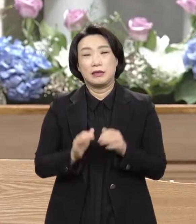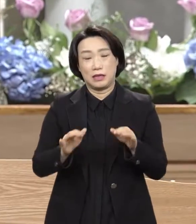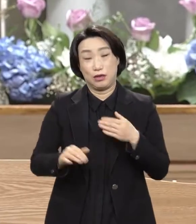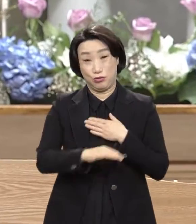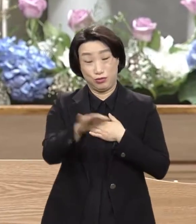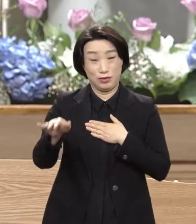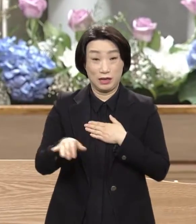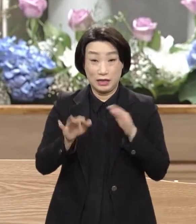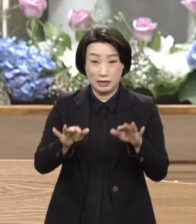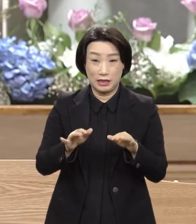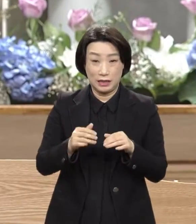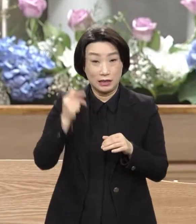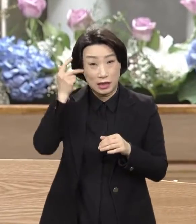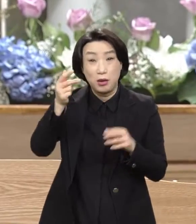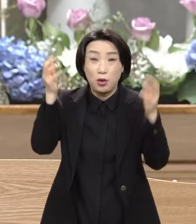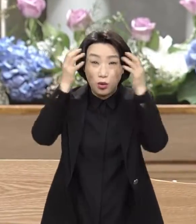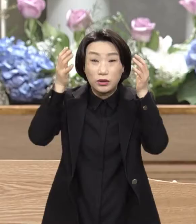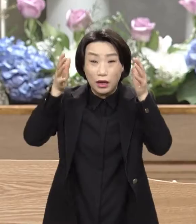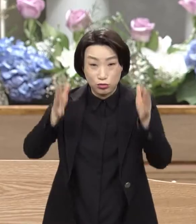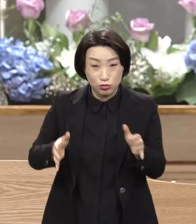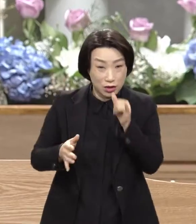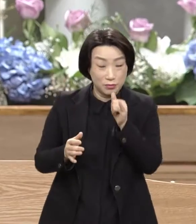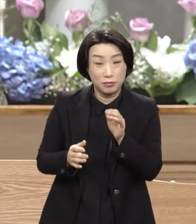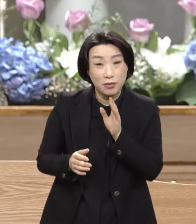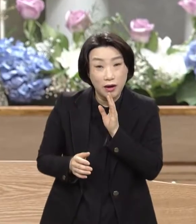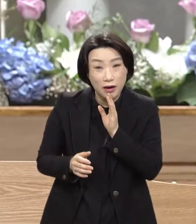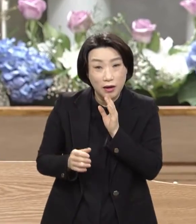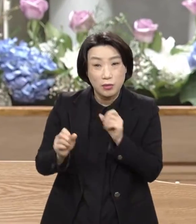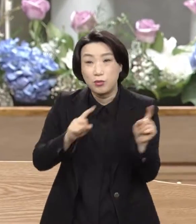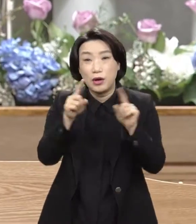우리가 고난주간 부활주일